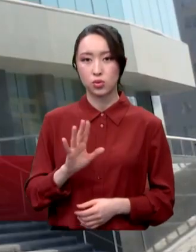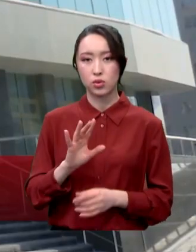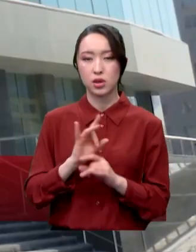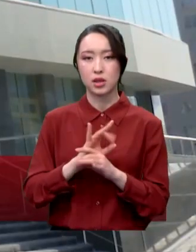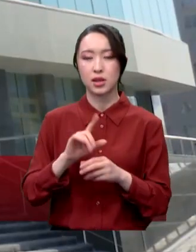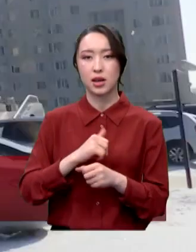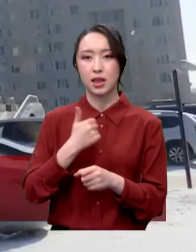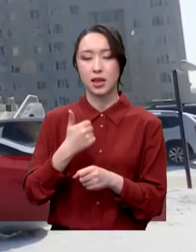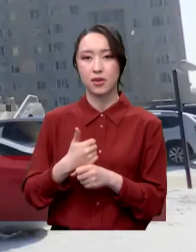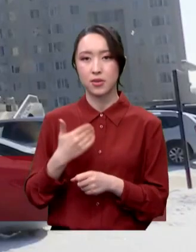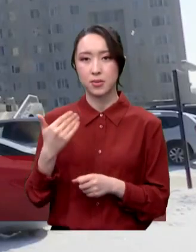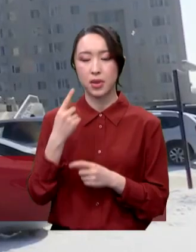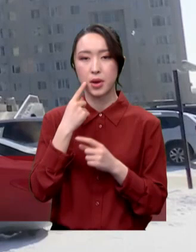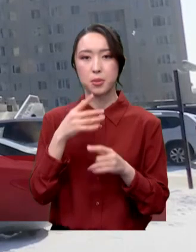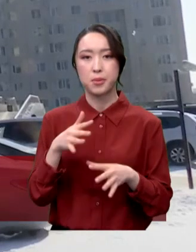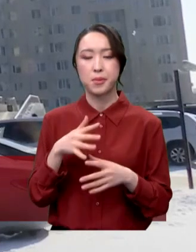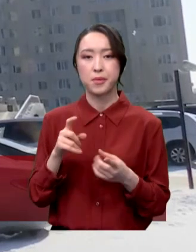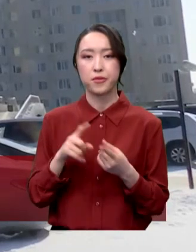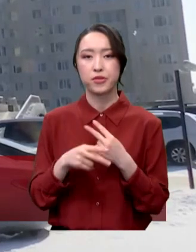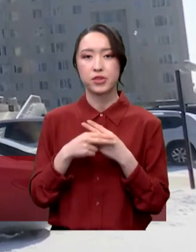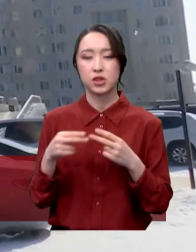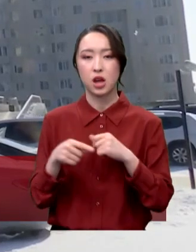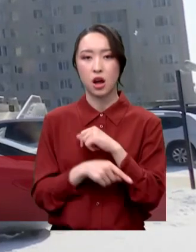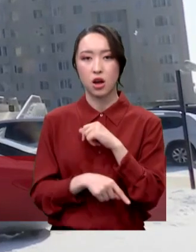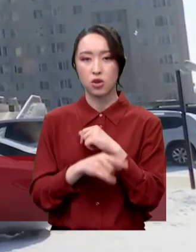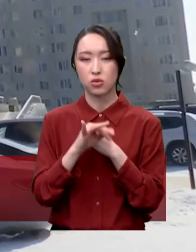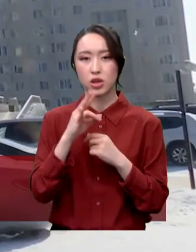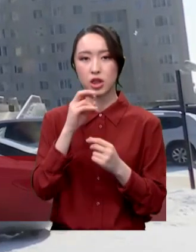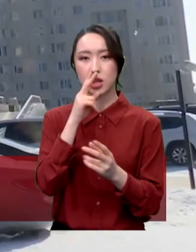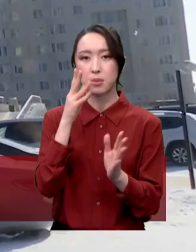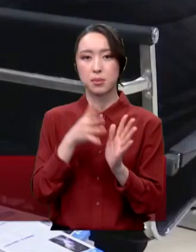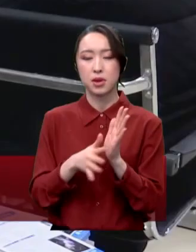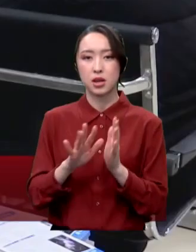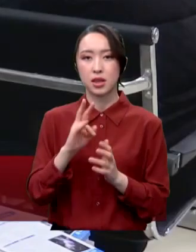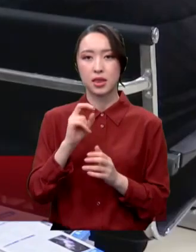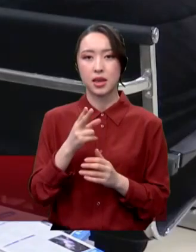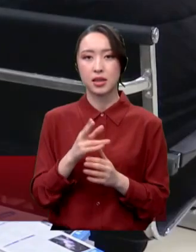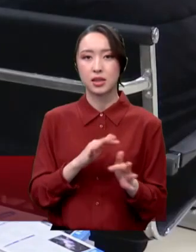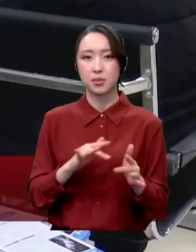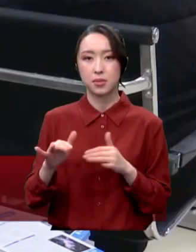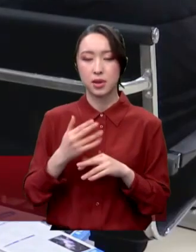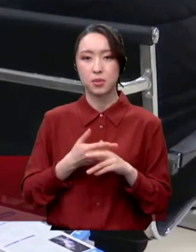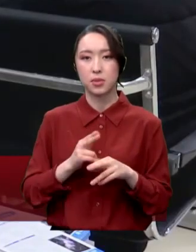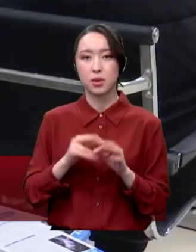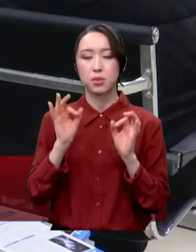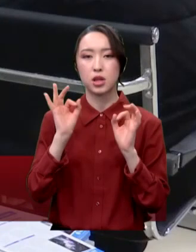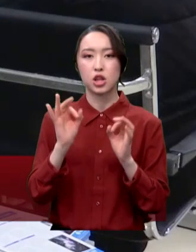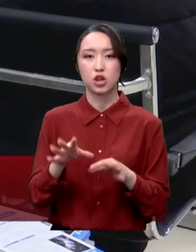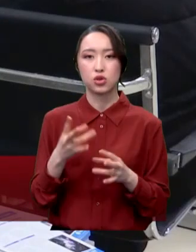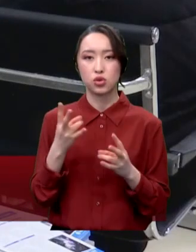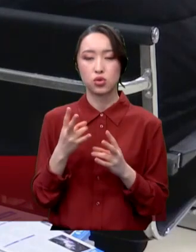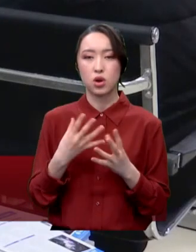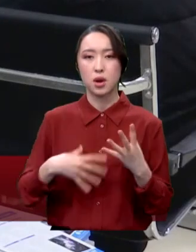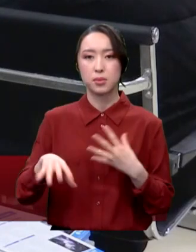«Казахтелекома». Большинство из них касаемо коррупции и непрозрачности нацоператора. По этому поводу ведомстве предложили создать общественную